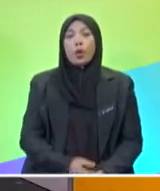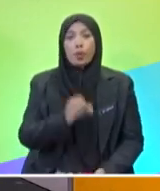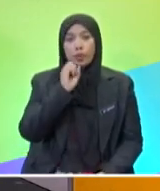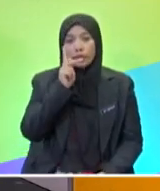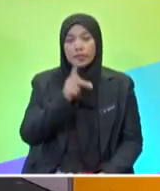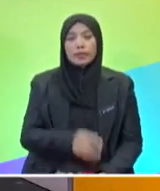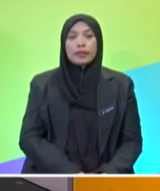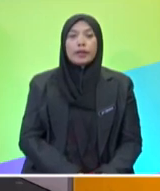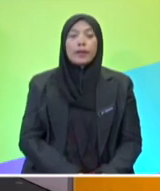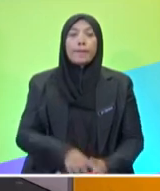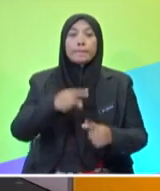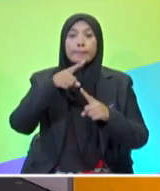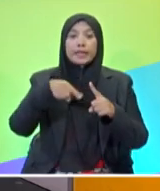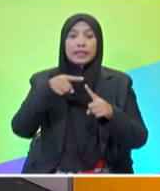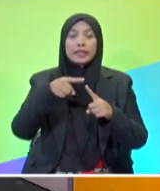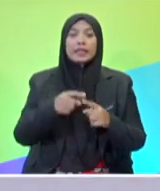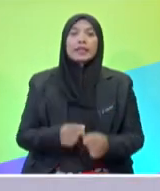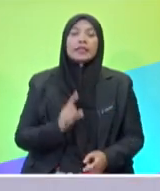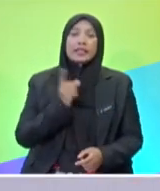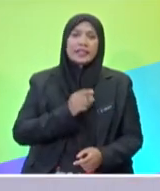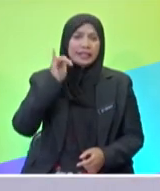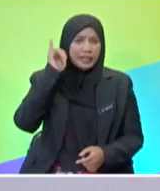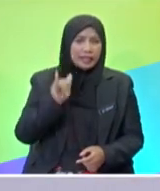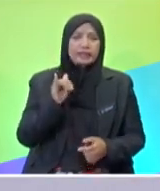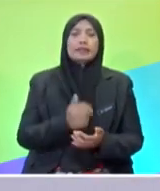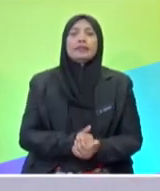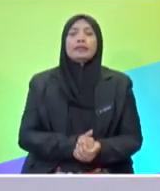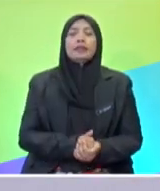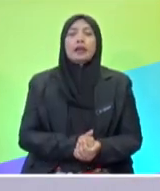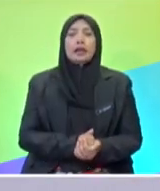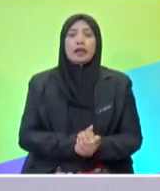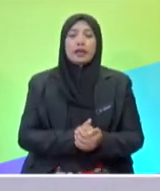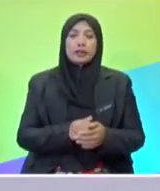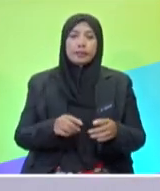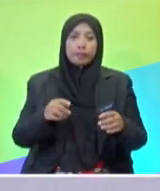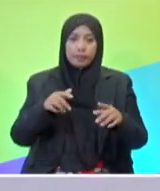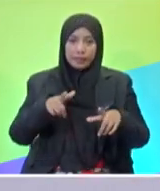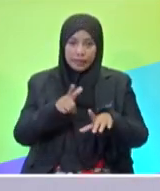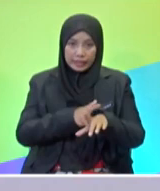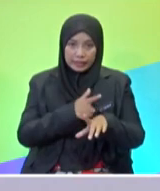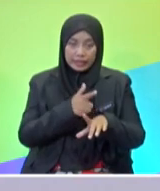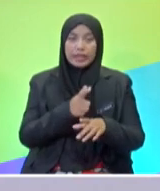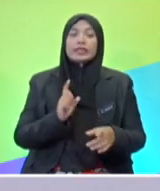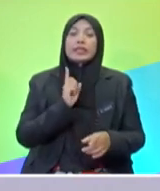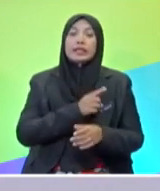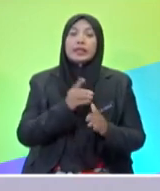dah kita berkeyakinan, sekaligus melatih diri kita berdisiplin. Macam mana? Sebab apa Ustazah kata berdisiplin